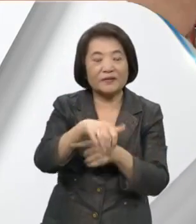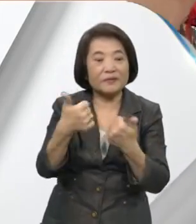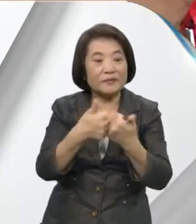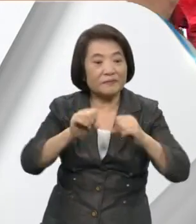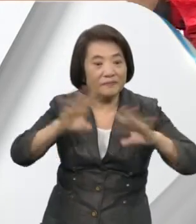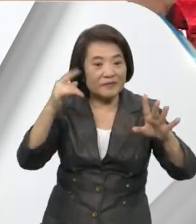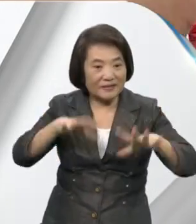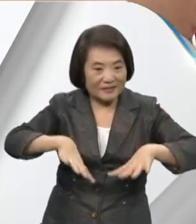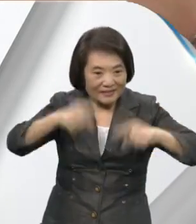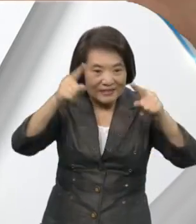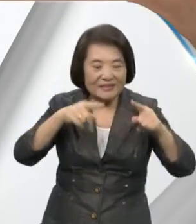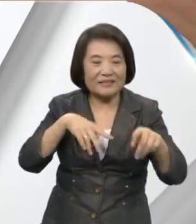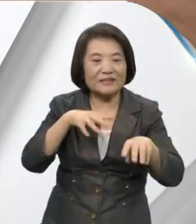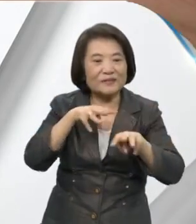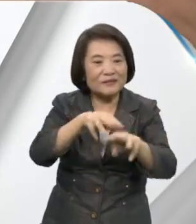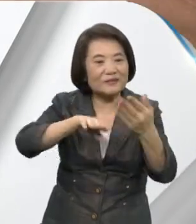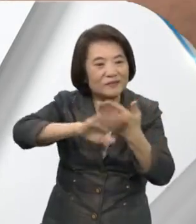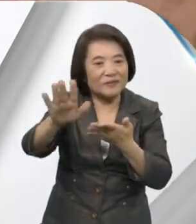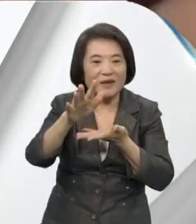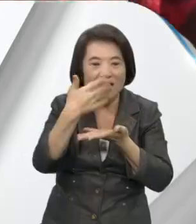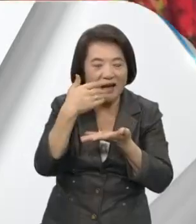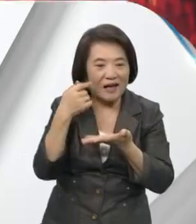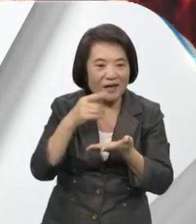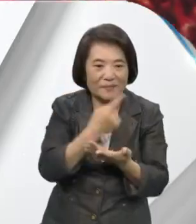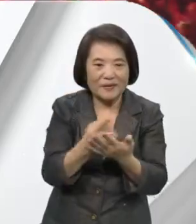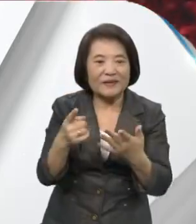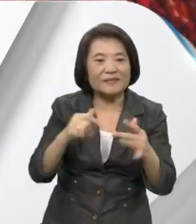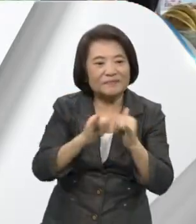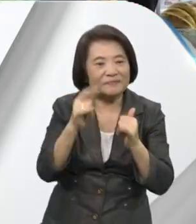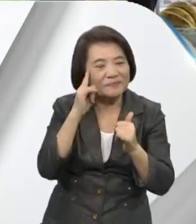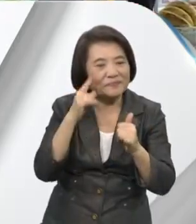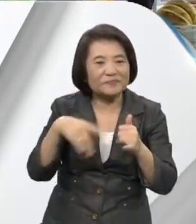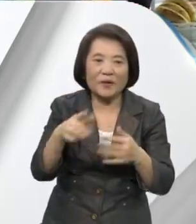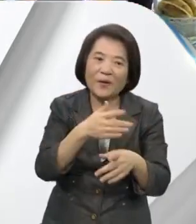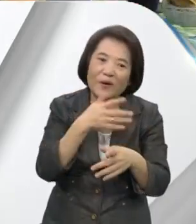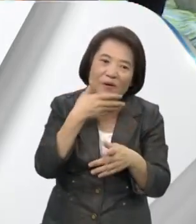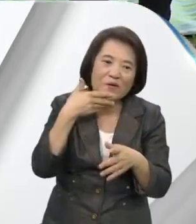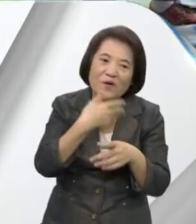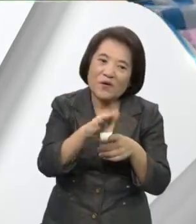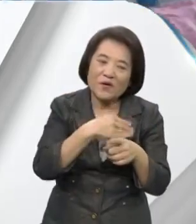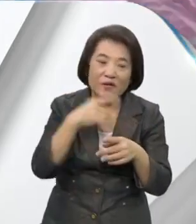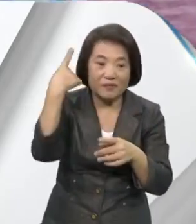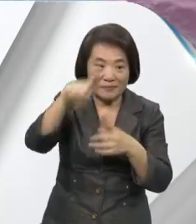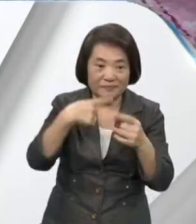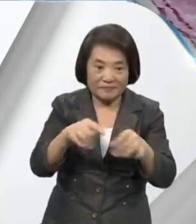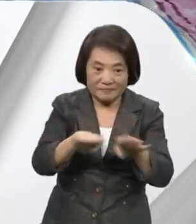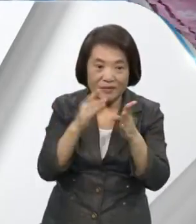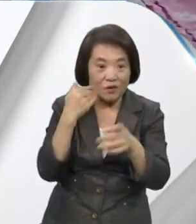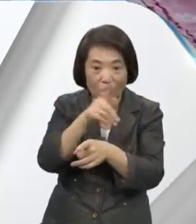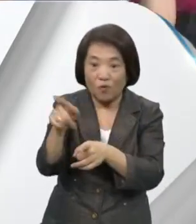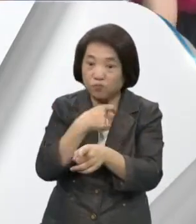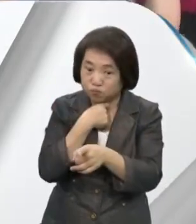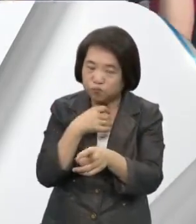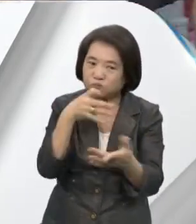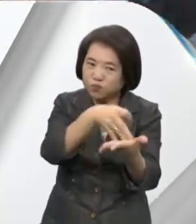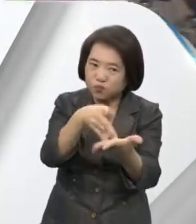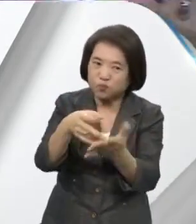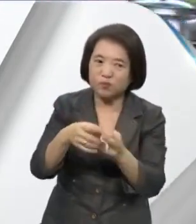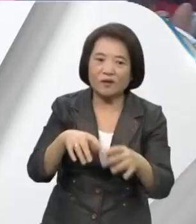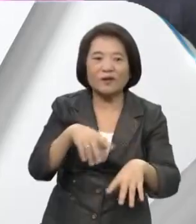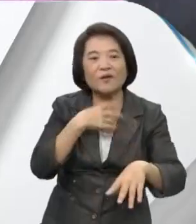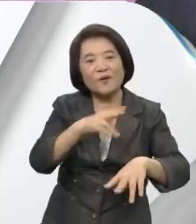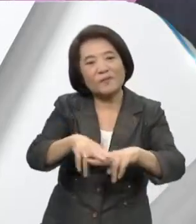体检富里亚产业主要系乡民向下分享。各地人会去广本，然后来报名参加，然后都嚟做啲